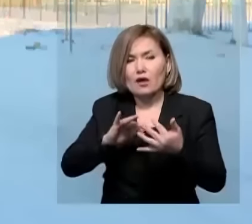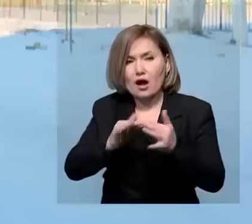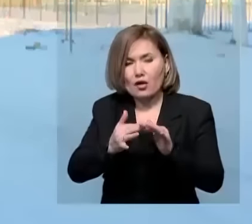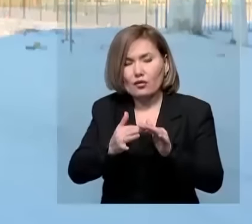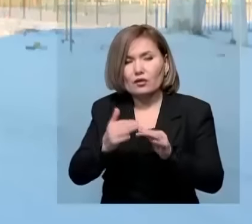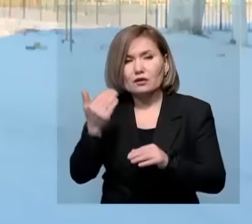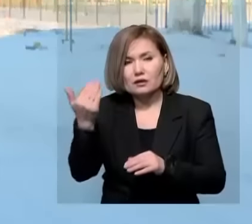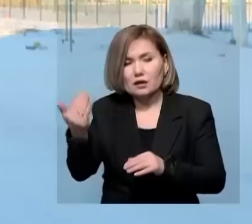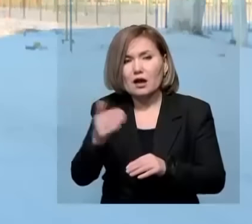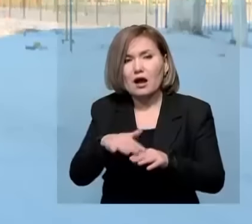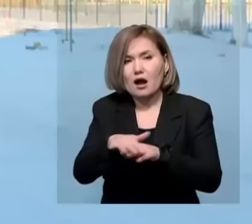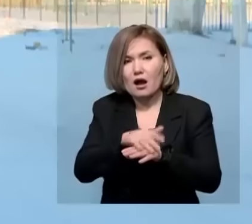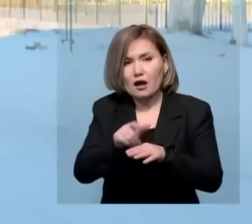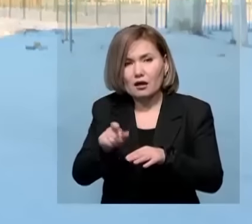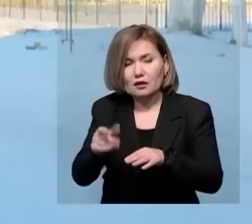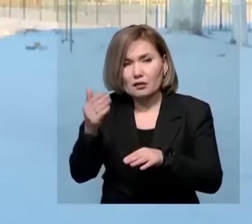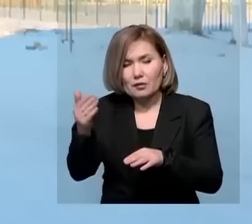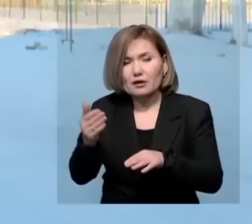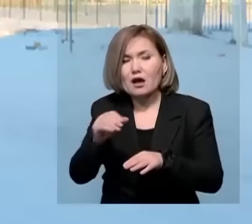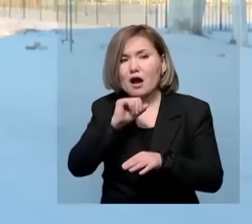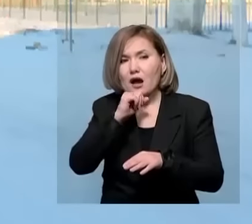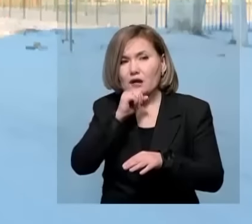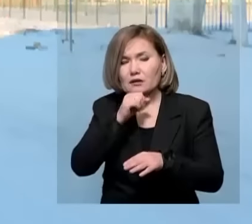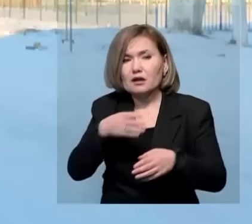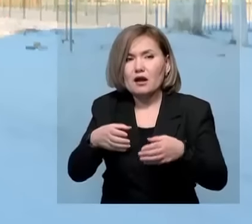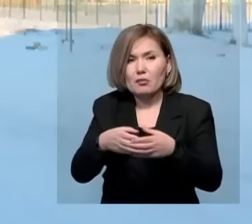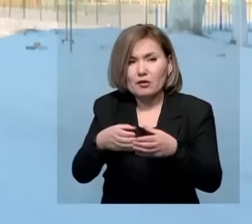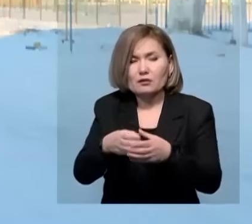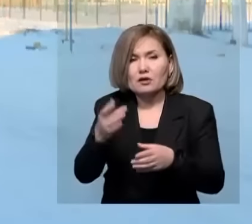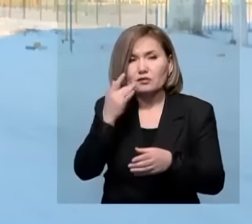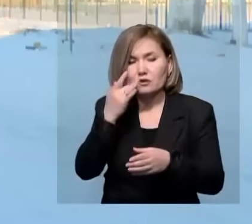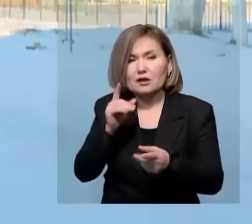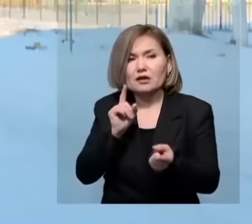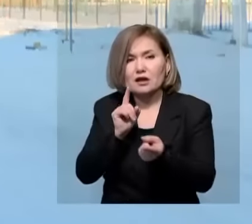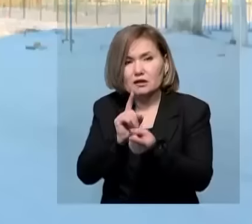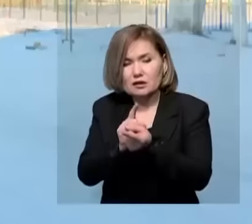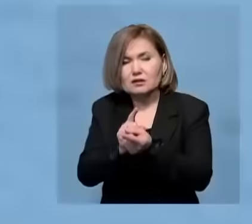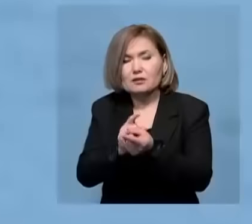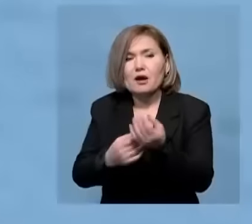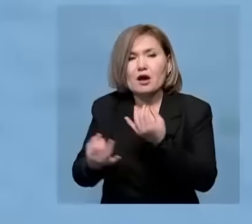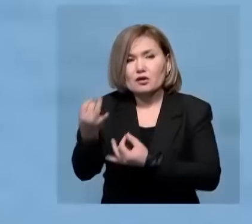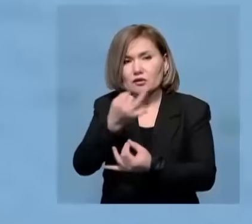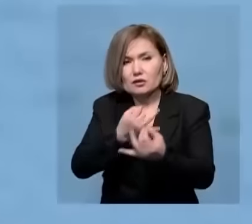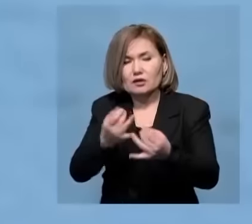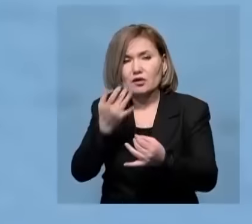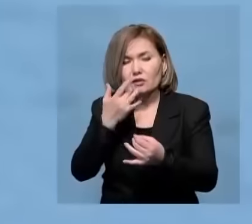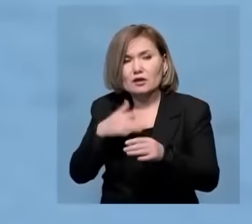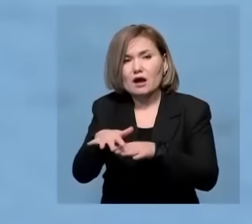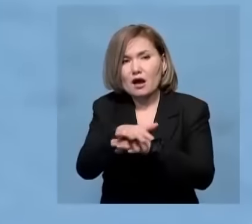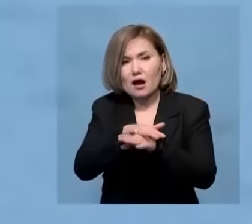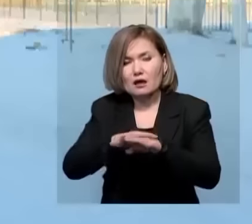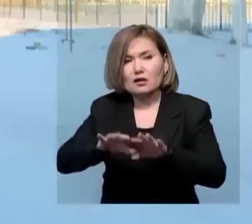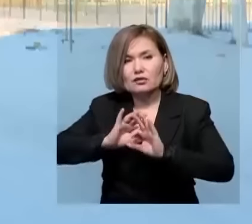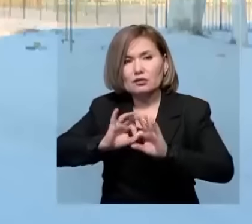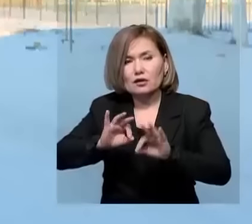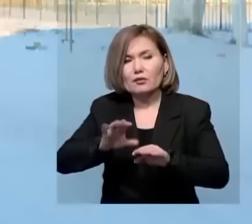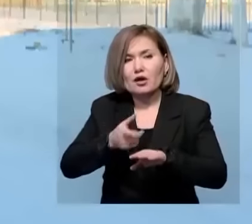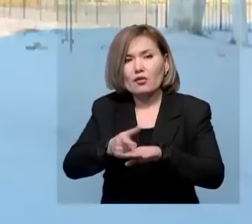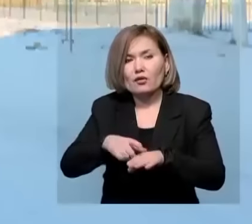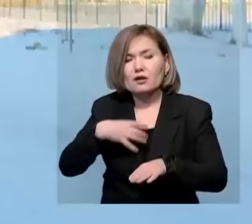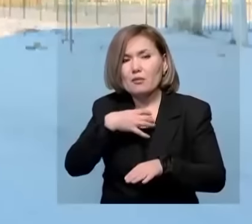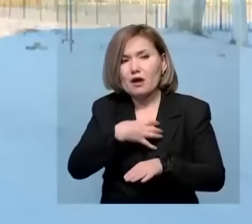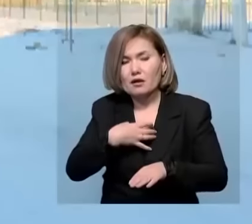басшысының, осы ауылдың ақсақалдар алқасының көмегі тиді деп айта аламын. Түсіндірме жұмыстары ең басты маңызды